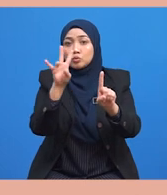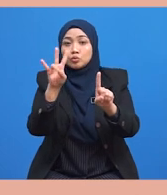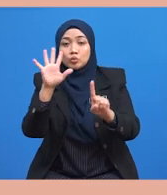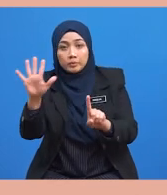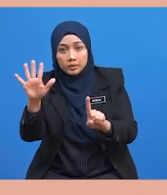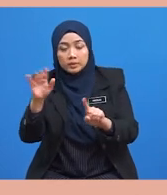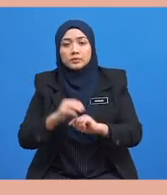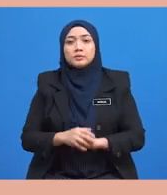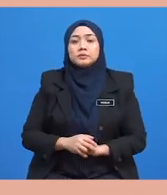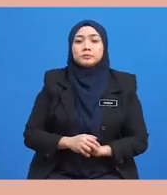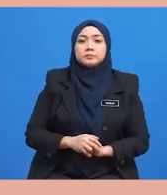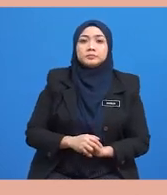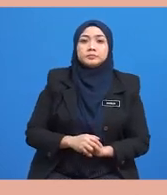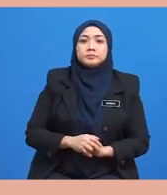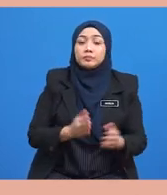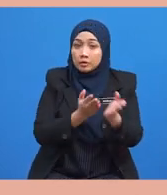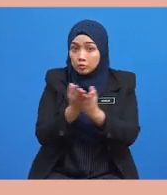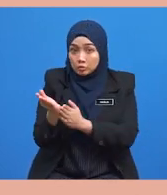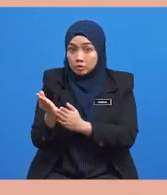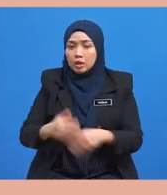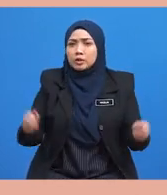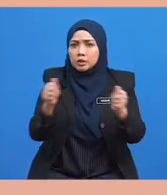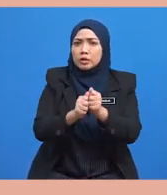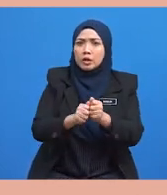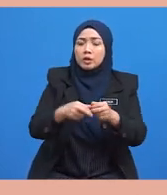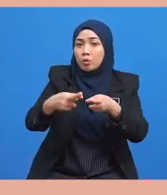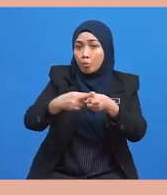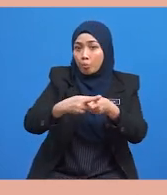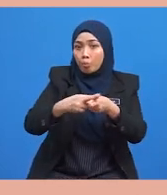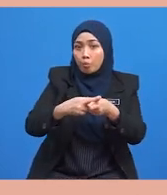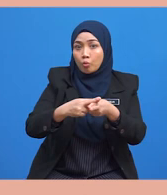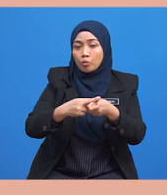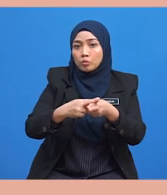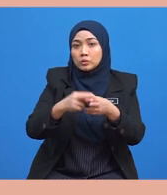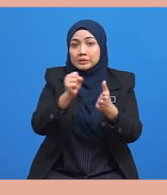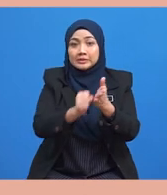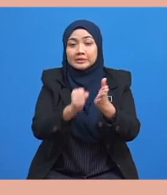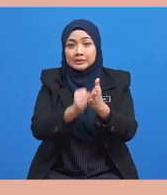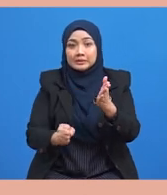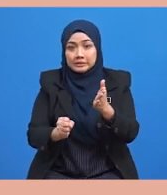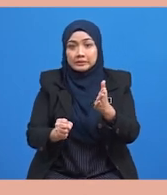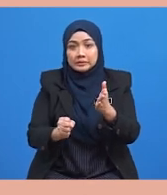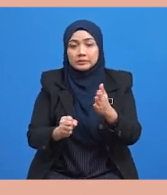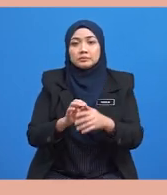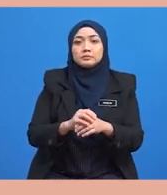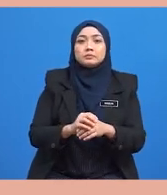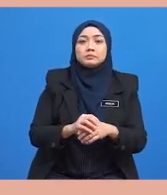1.75. Seterusnya, dengan menggunakan rumus, sisihan piawai bagi set data tersebut